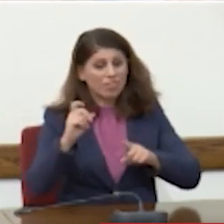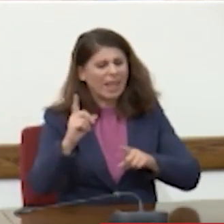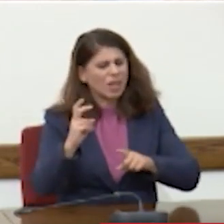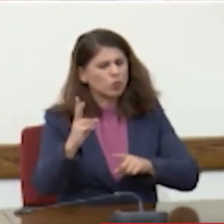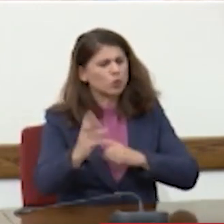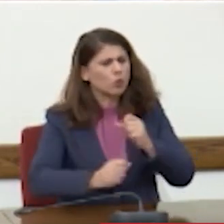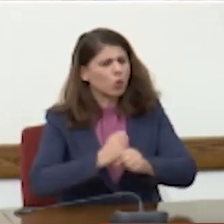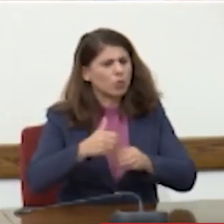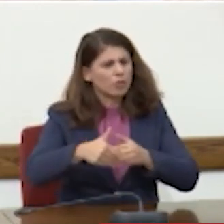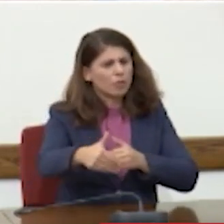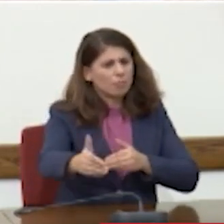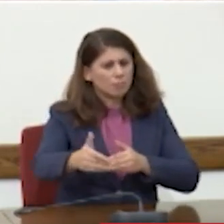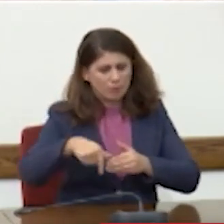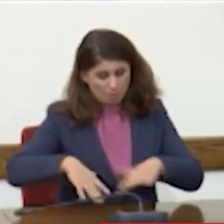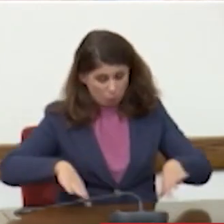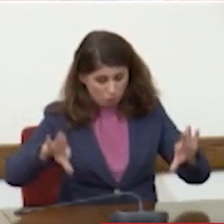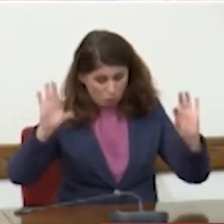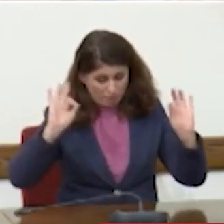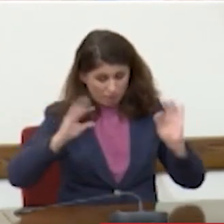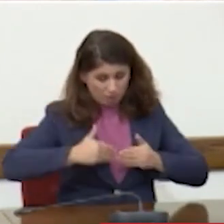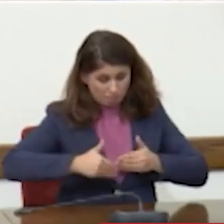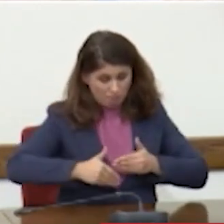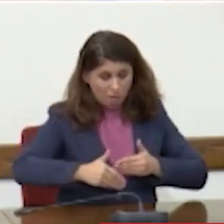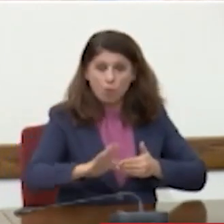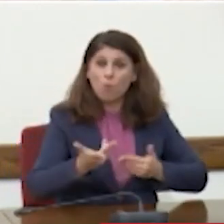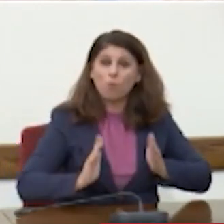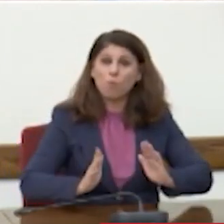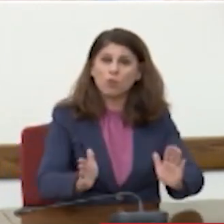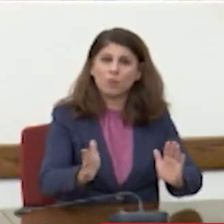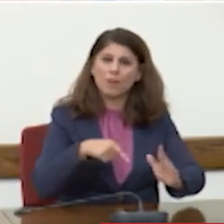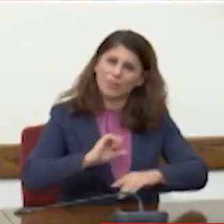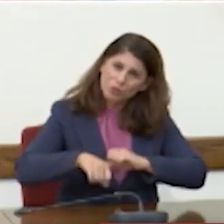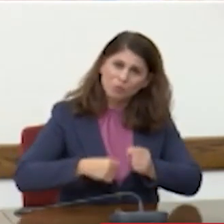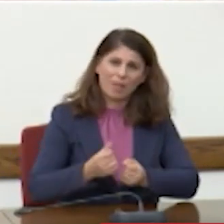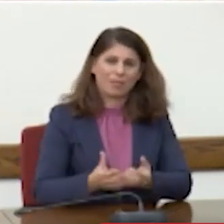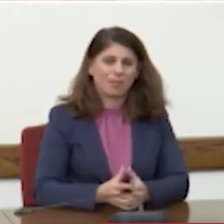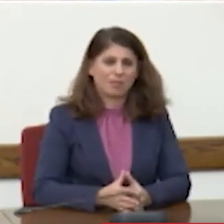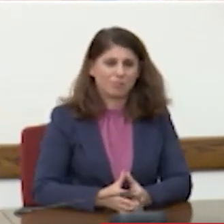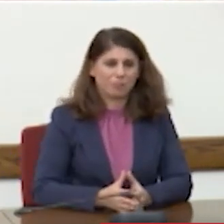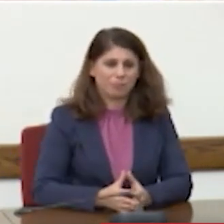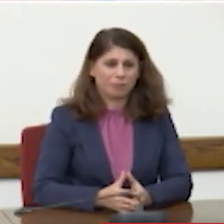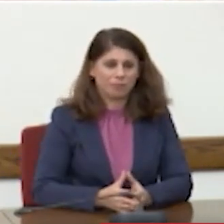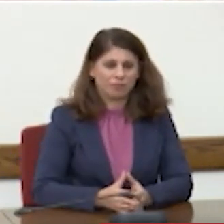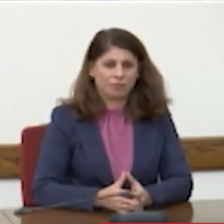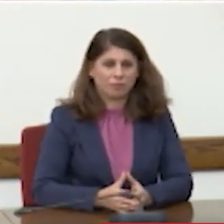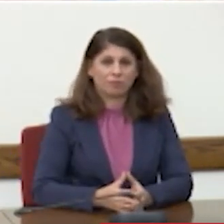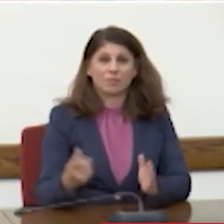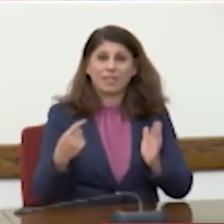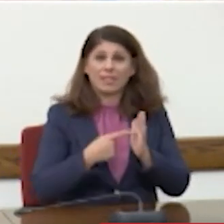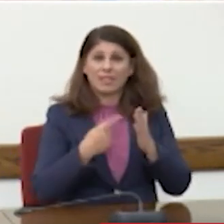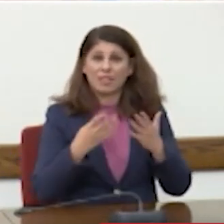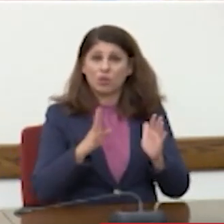δημογραφικού, κάνοντας λόγο για μια μεγάλη πρόκληση. «Συρρυκνωνόμαστε, το ξέρουμε», τόνισε και συμπλήρωσε, «το πόσο θα μας το δείξει